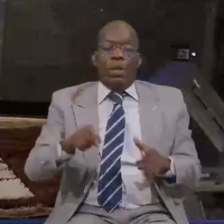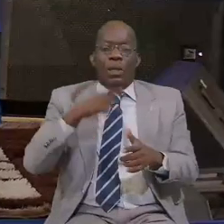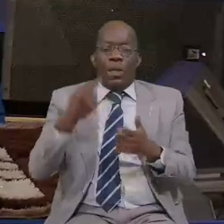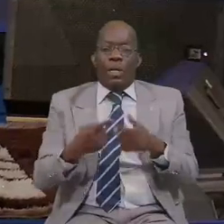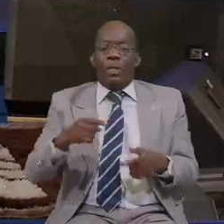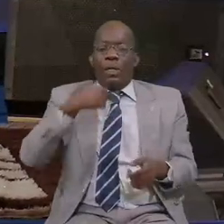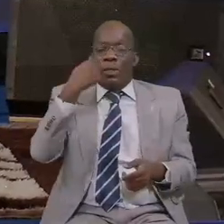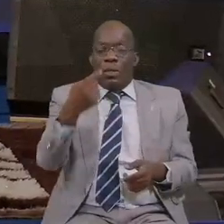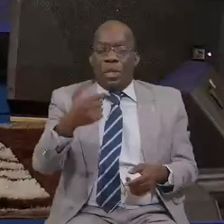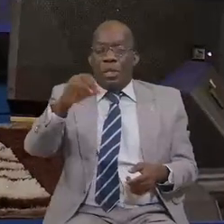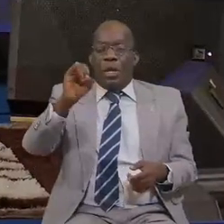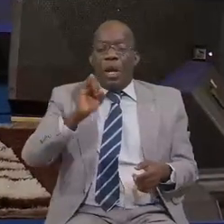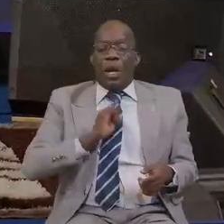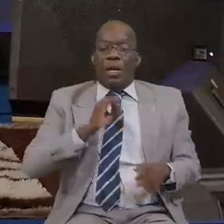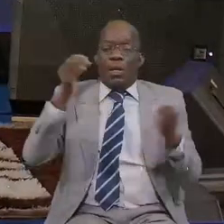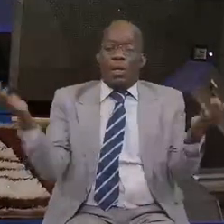envoie-moi.